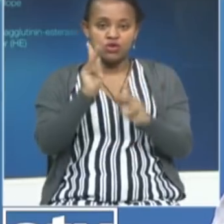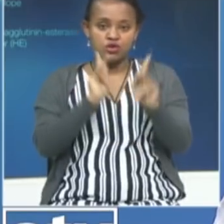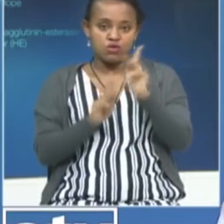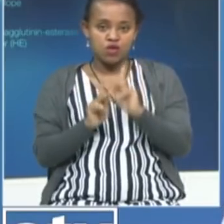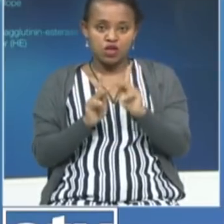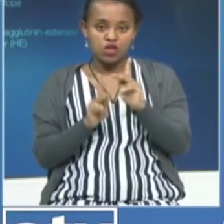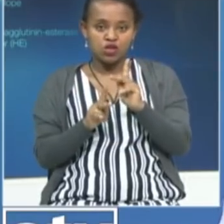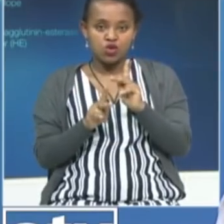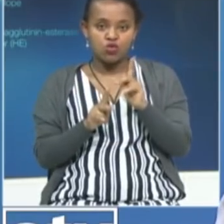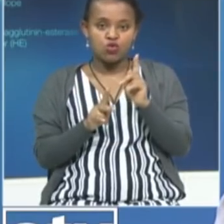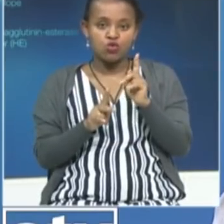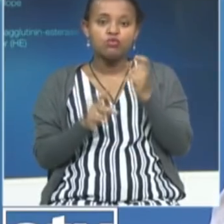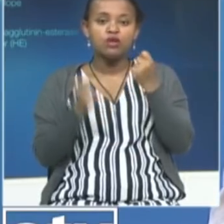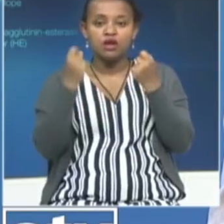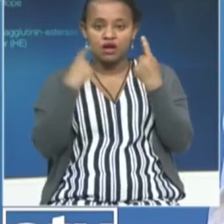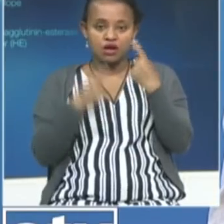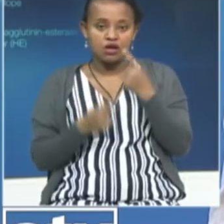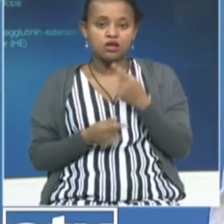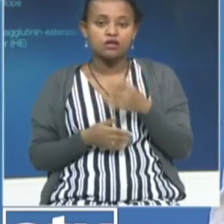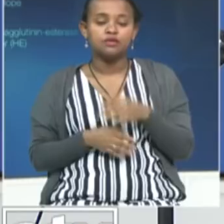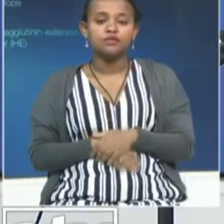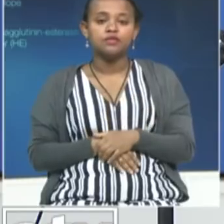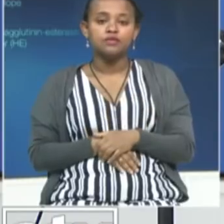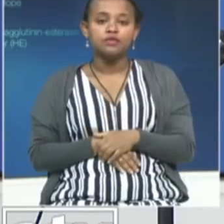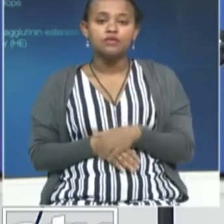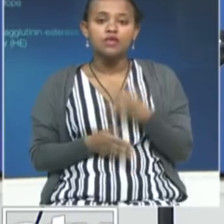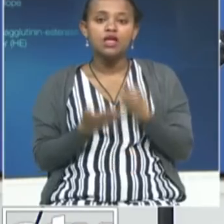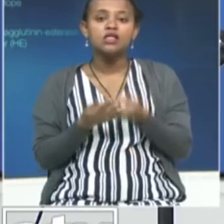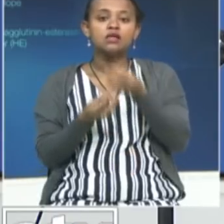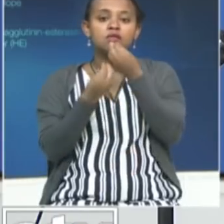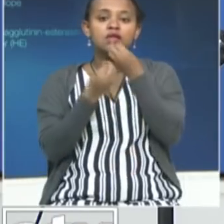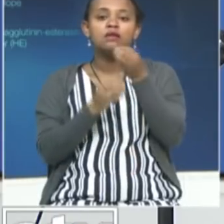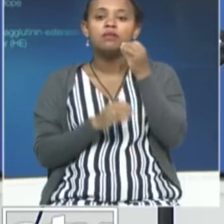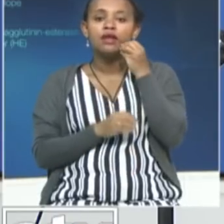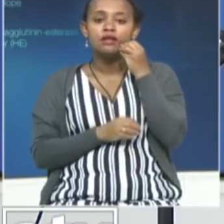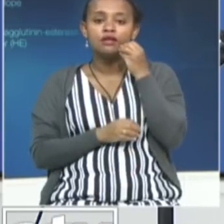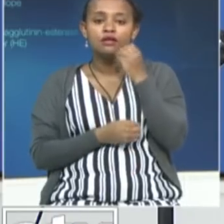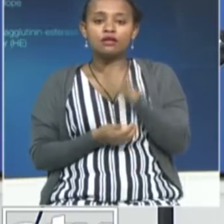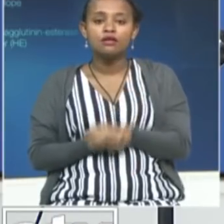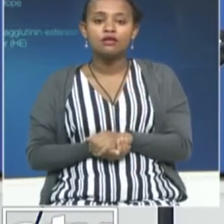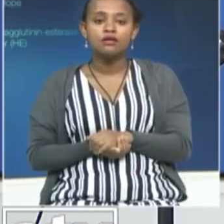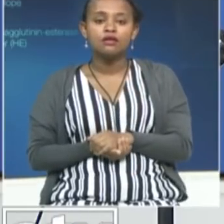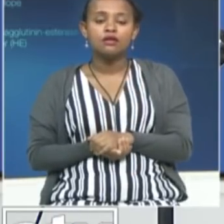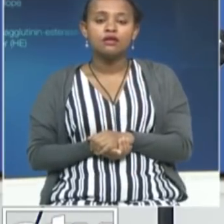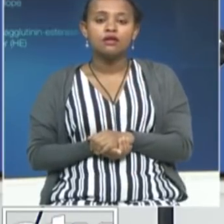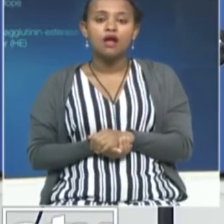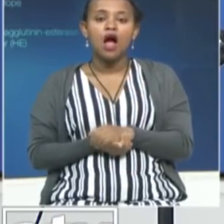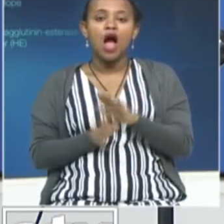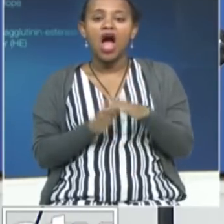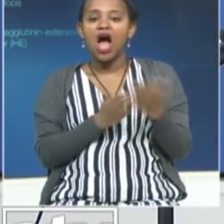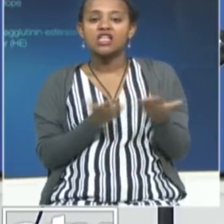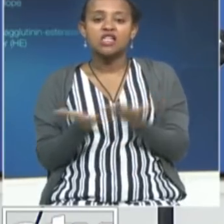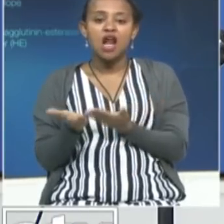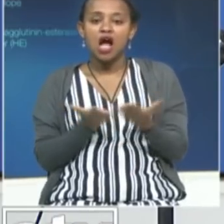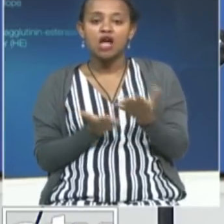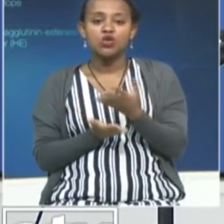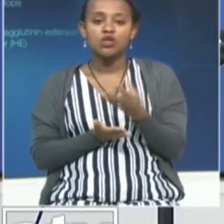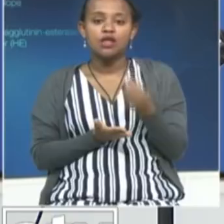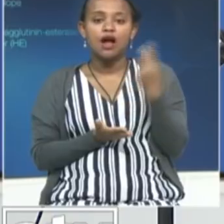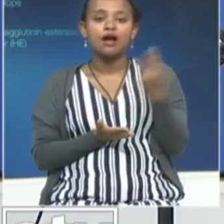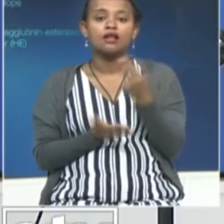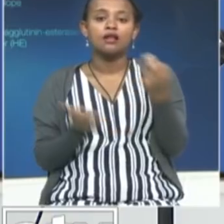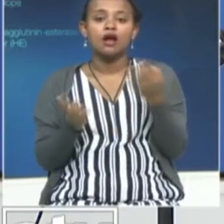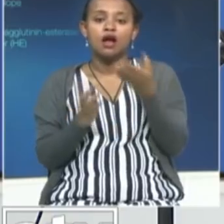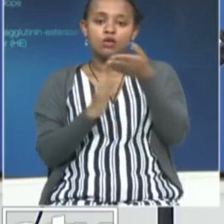በደንብ ቢነቃ የሚል ምክር አለ። ከዚህ ከምግብ ቤቶች ከምግብ ቤት አስተናጋጆች እና